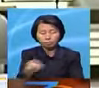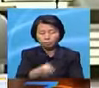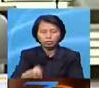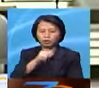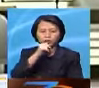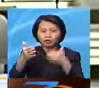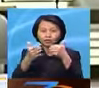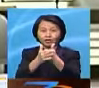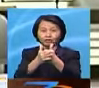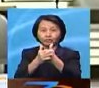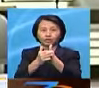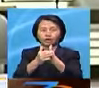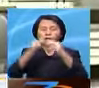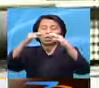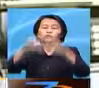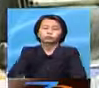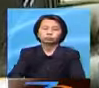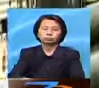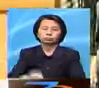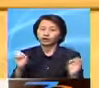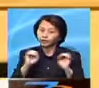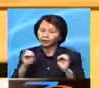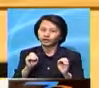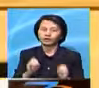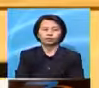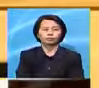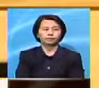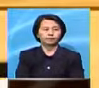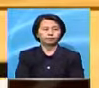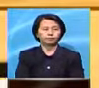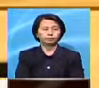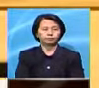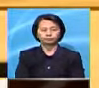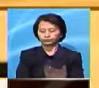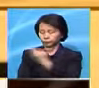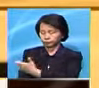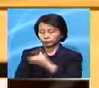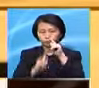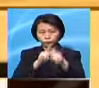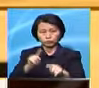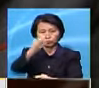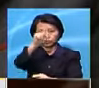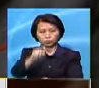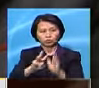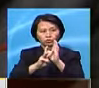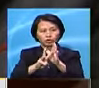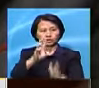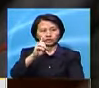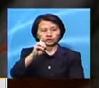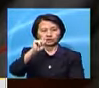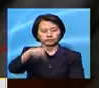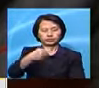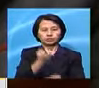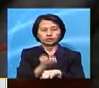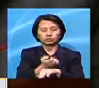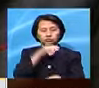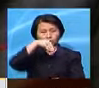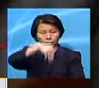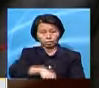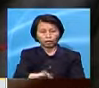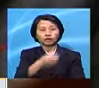taklah sampai ke peringkat bankerat beliau menjawab soalan wakil dap Batu Gajah V